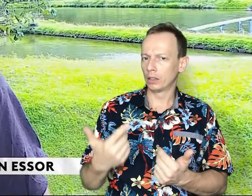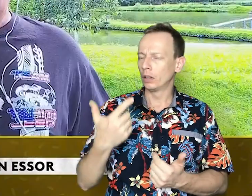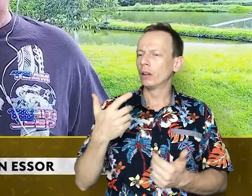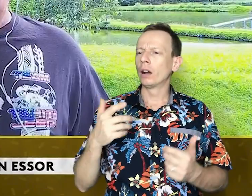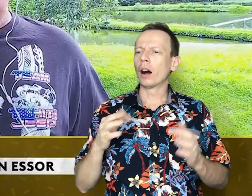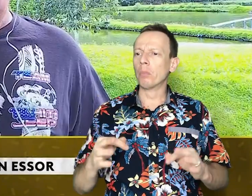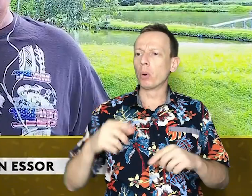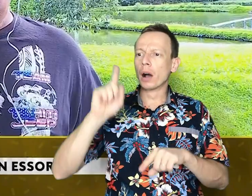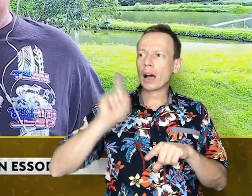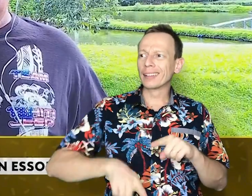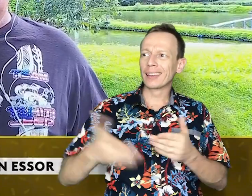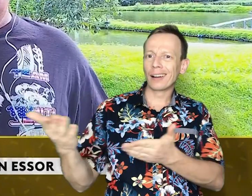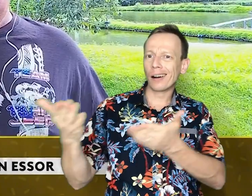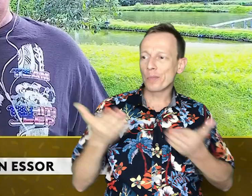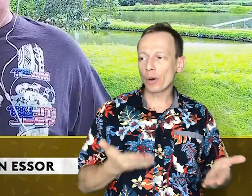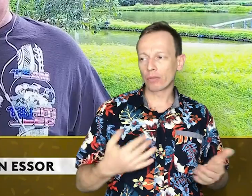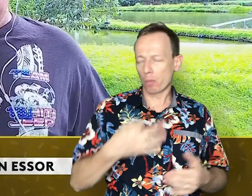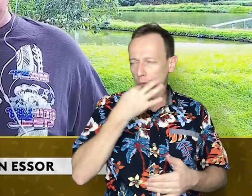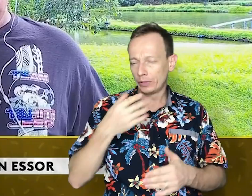été favorable?